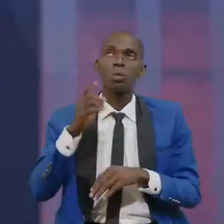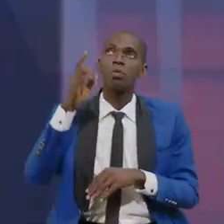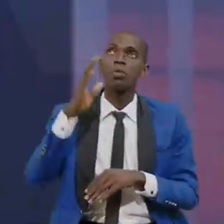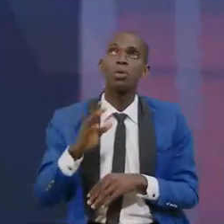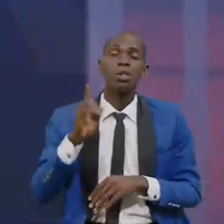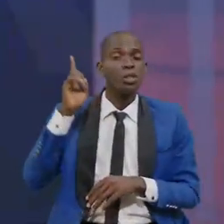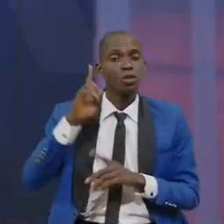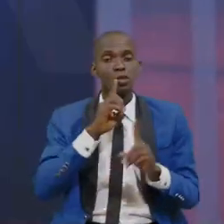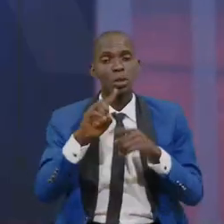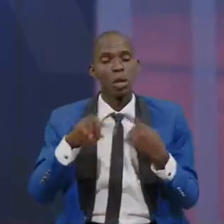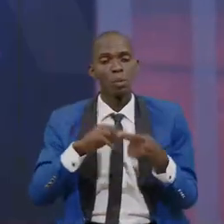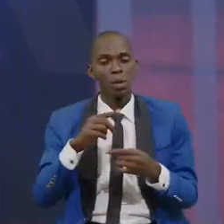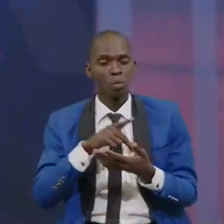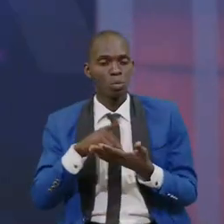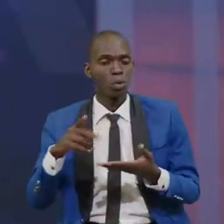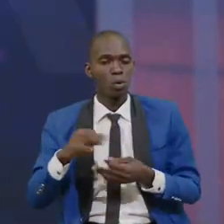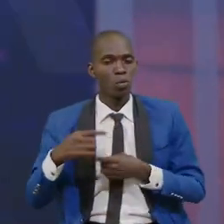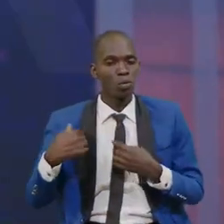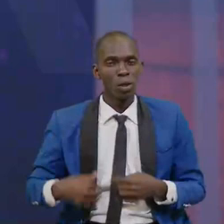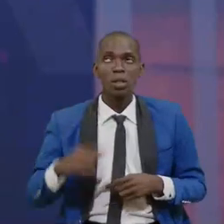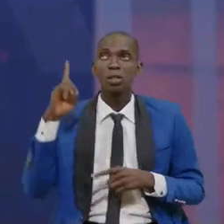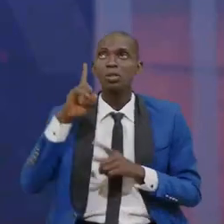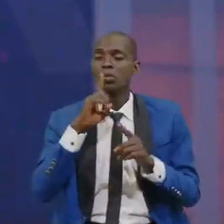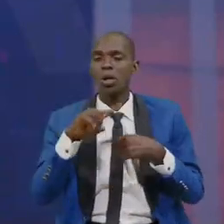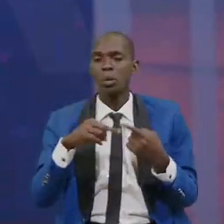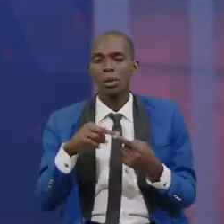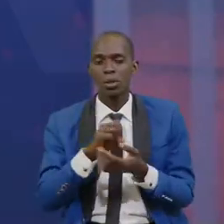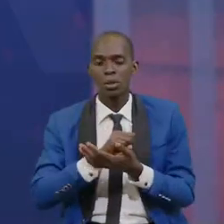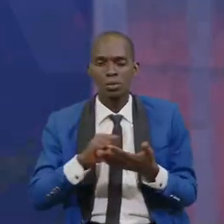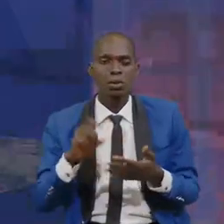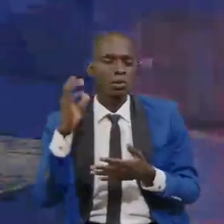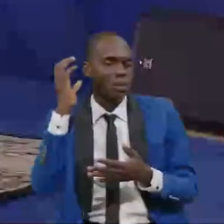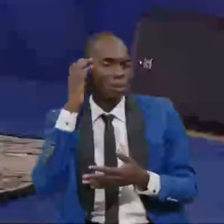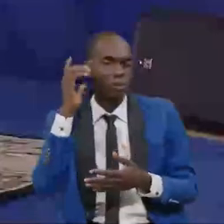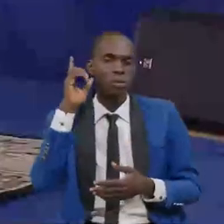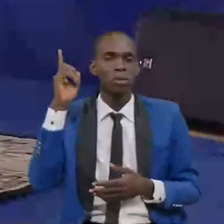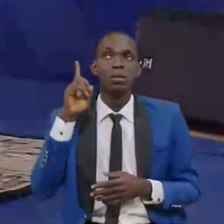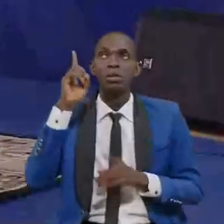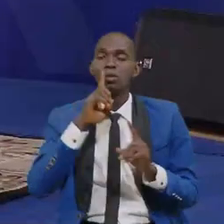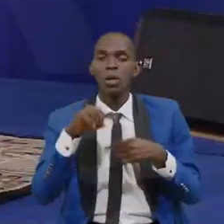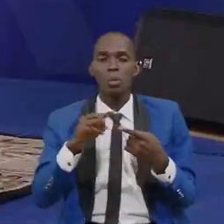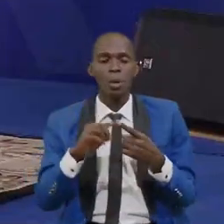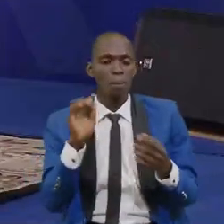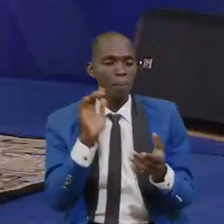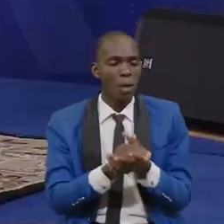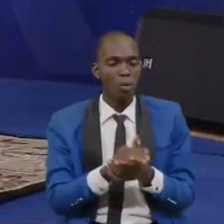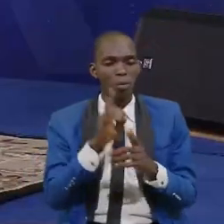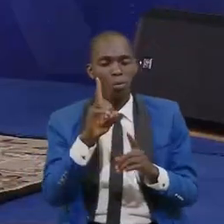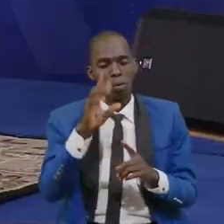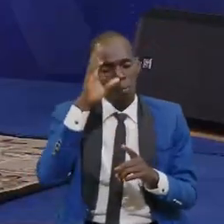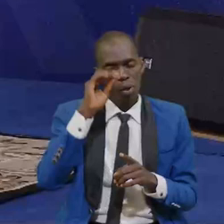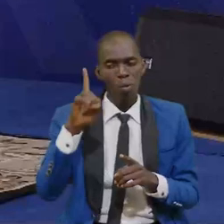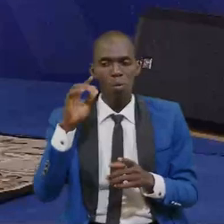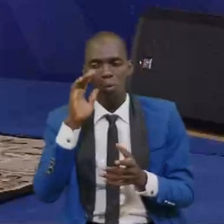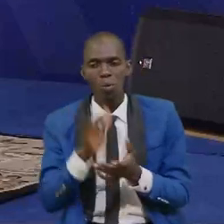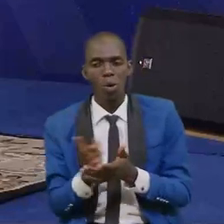de la pureté de cœur, il parlera de la sanctification, écoutez-le. Il parlera du mariage, un homme, une femme, jusqu'à